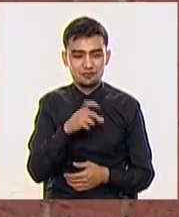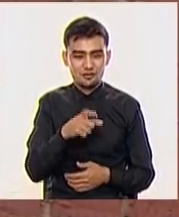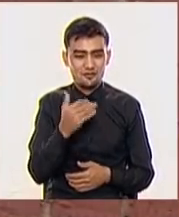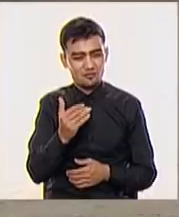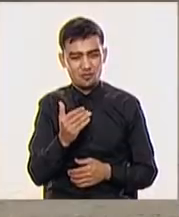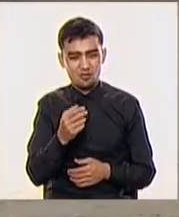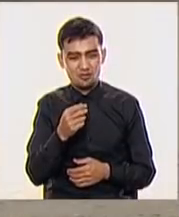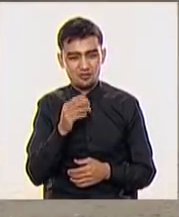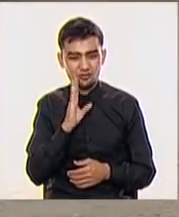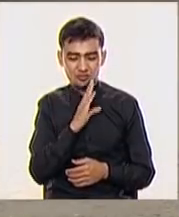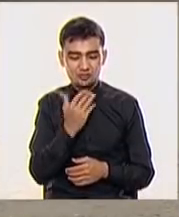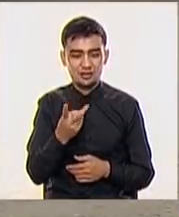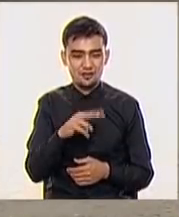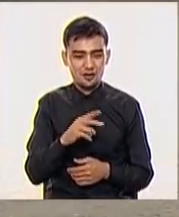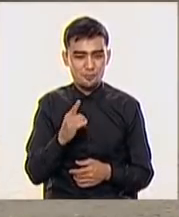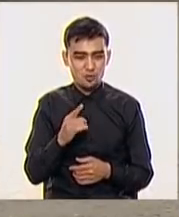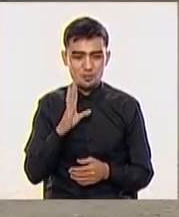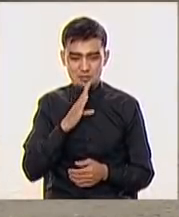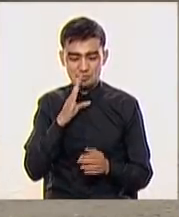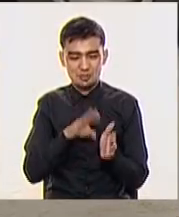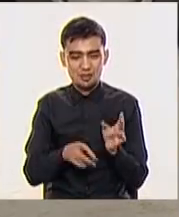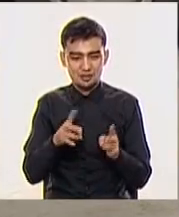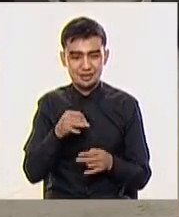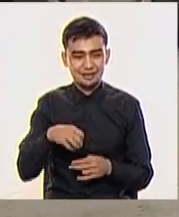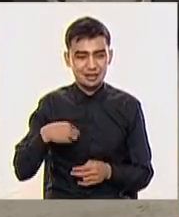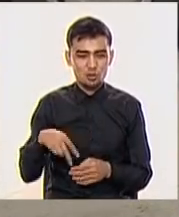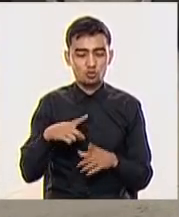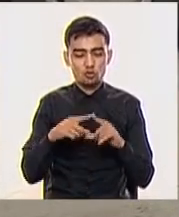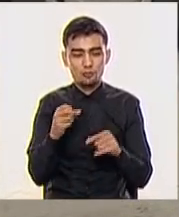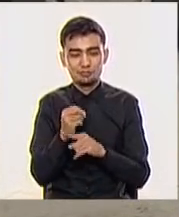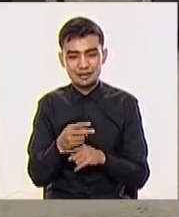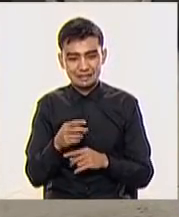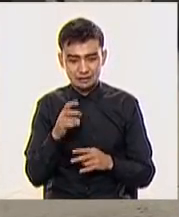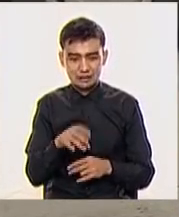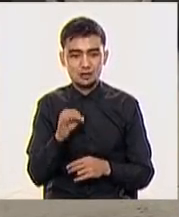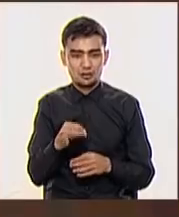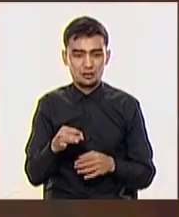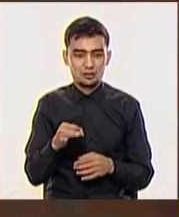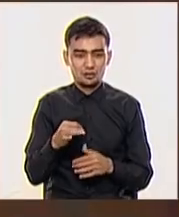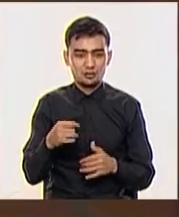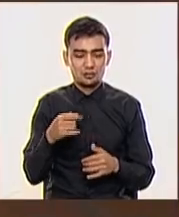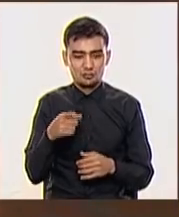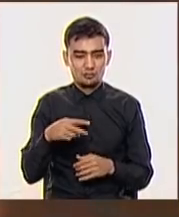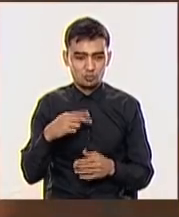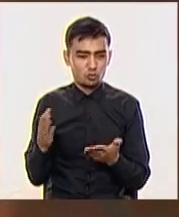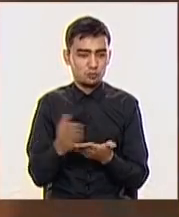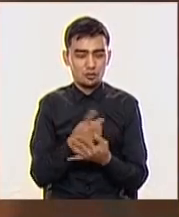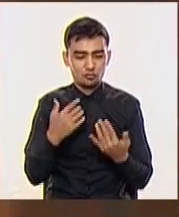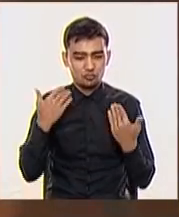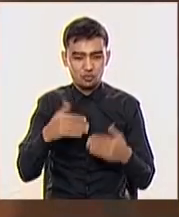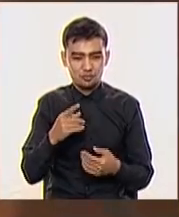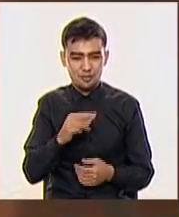деп қайғырған ағайындары мектеп директорын жұмыстан шығарып қана қоймай, мұғалім мәртебесінен айыруды талап етуде. Ал қалалық